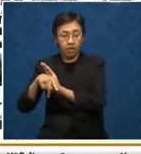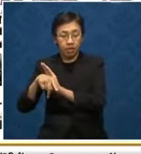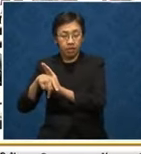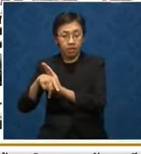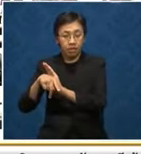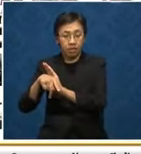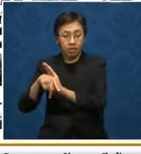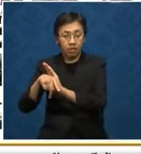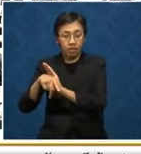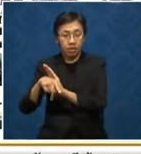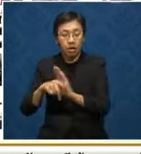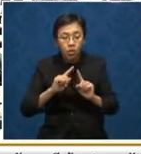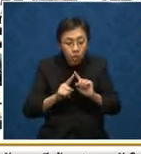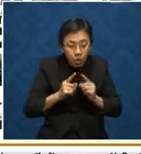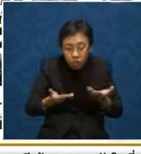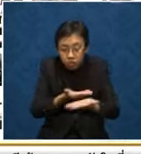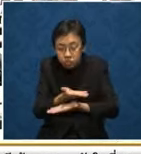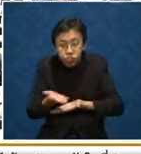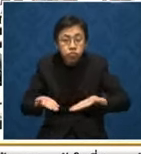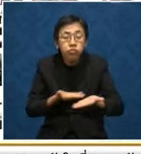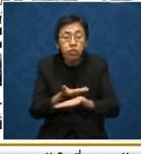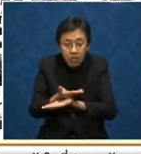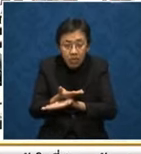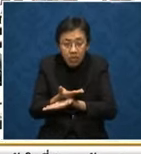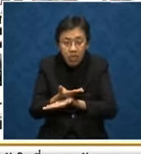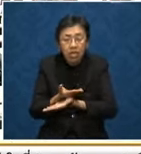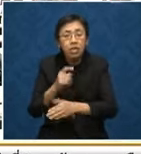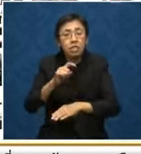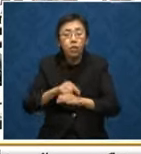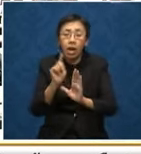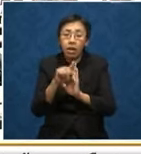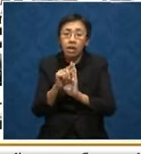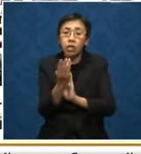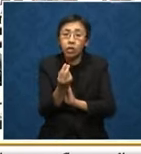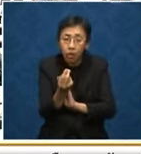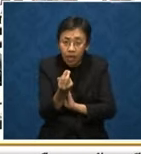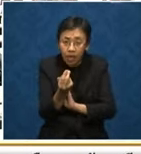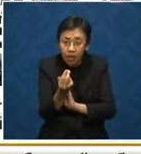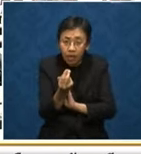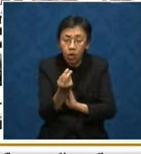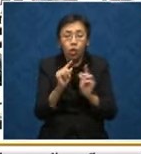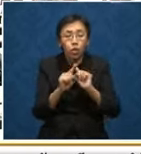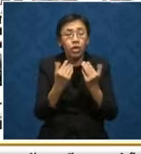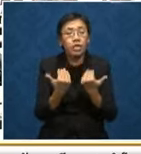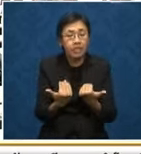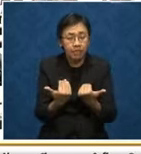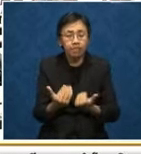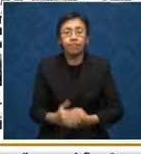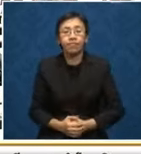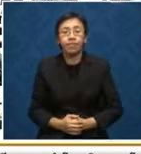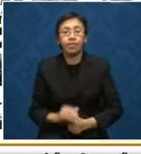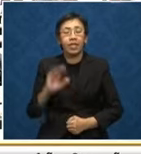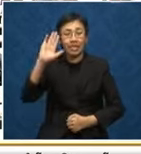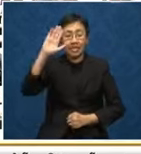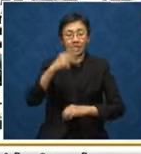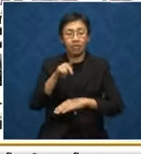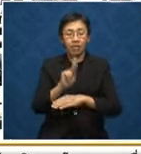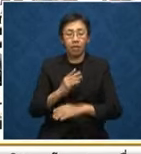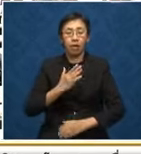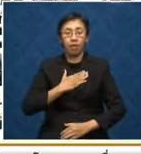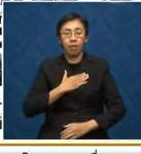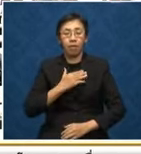ส่วนการหารือจะใช้เวลากี่นาทีผมว่าเราพูดตอนนี้เลย ท่านธรรมทานครับ ครับเชิญคร ับผมอดิศ